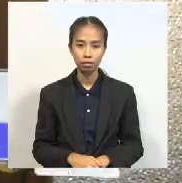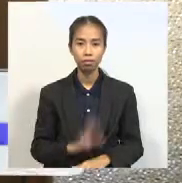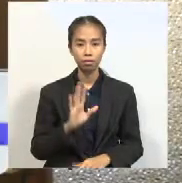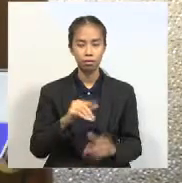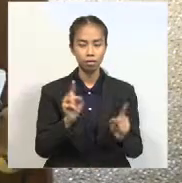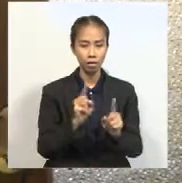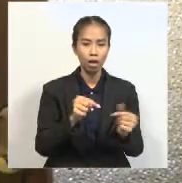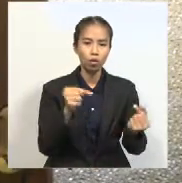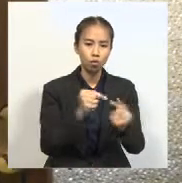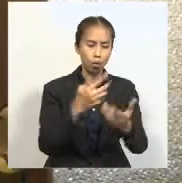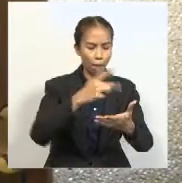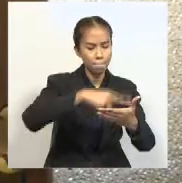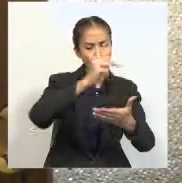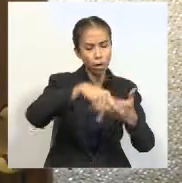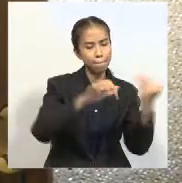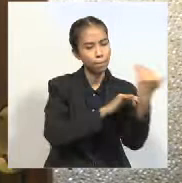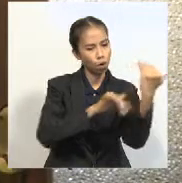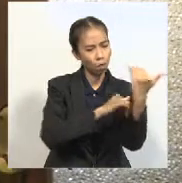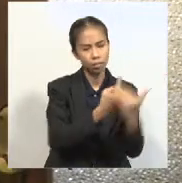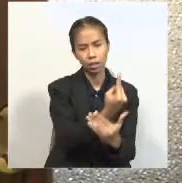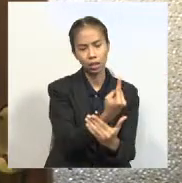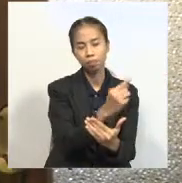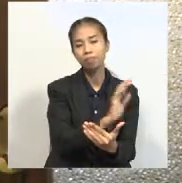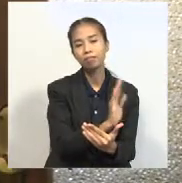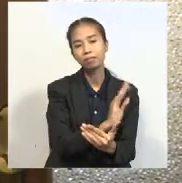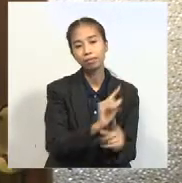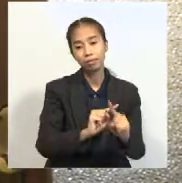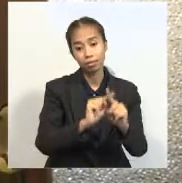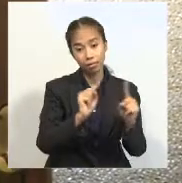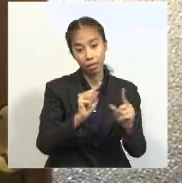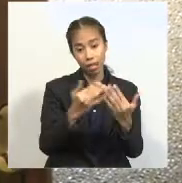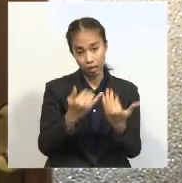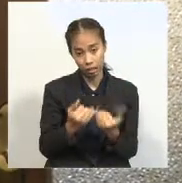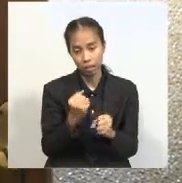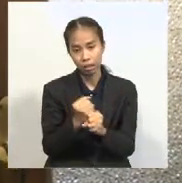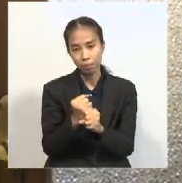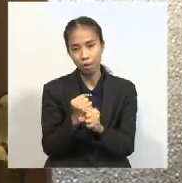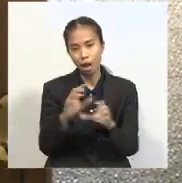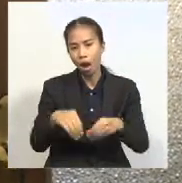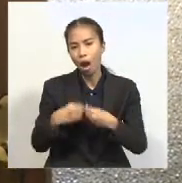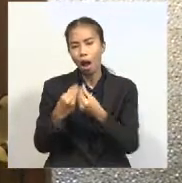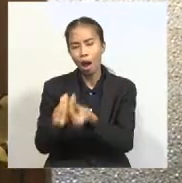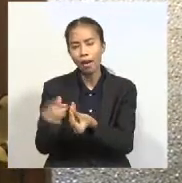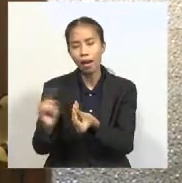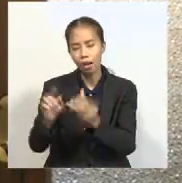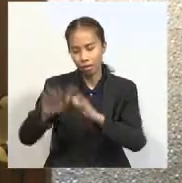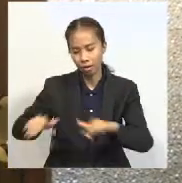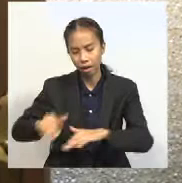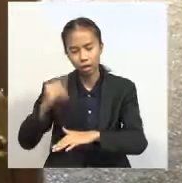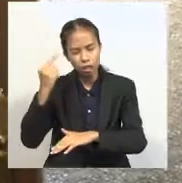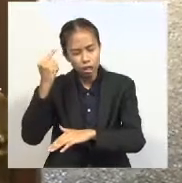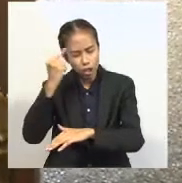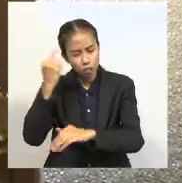การเขียนโปรแกรมคอมพิวเตอร์เป็นหลักนะครับจริงๆแล้วเรื่องโค้ดดิ้งคือการสร้างตรรกะในความคิดให้เด็กนะ